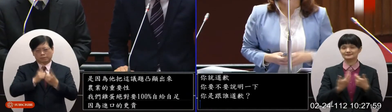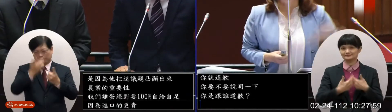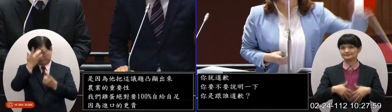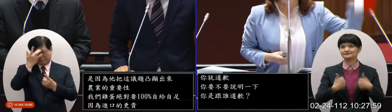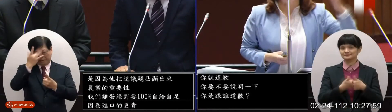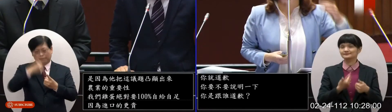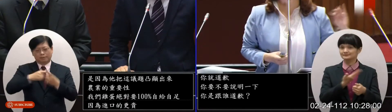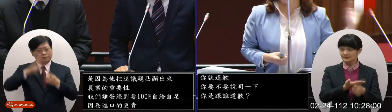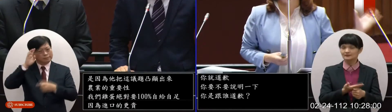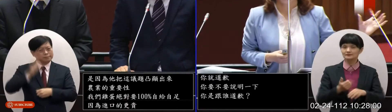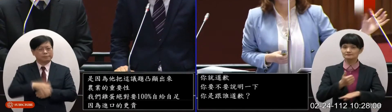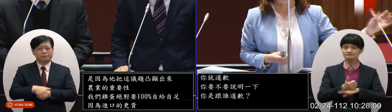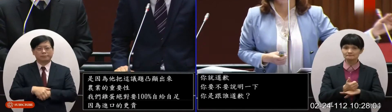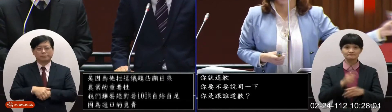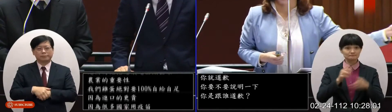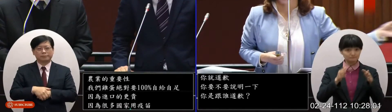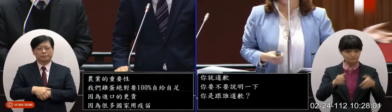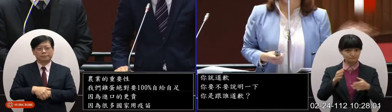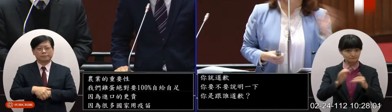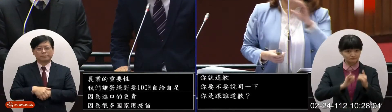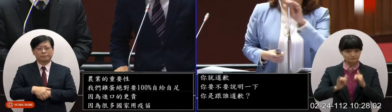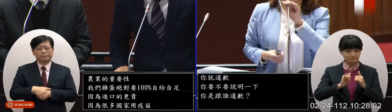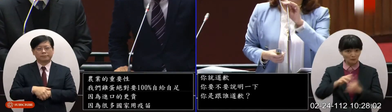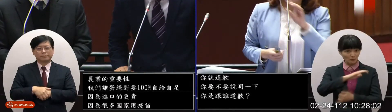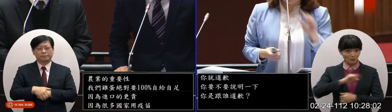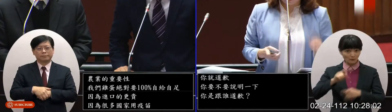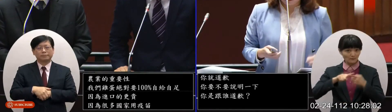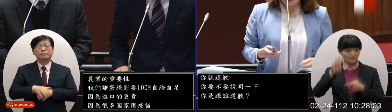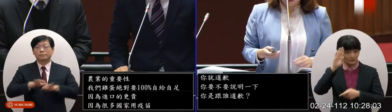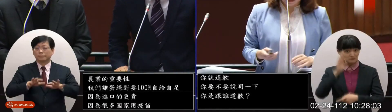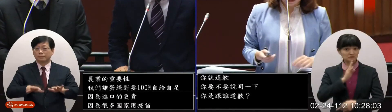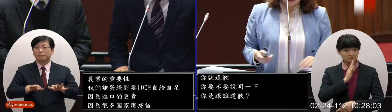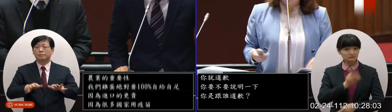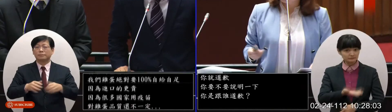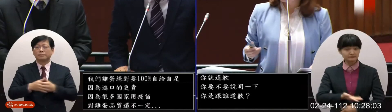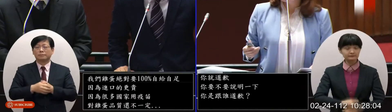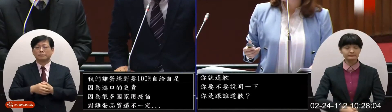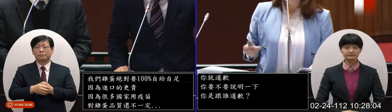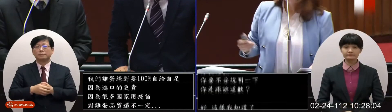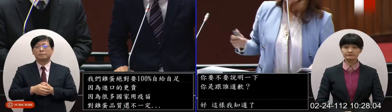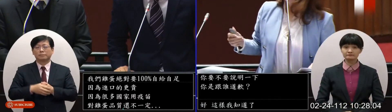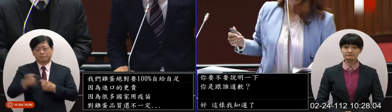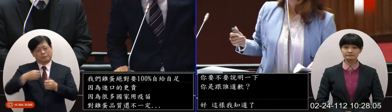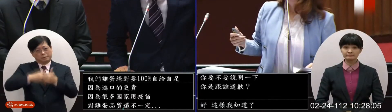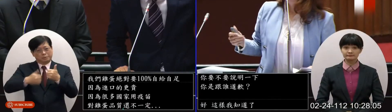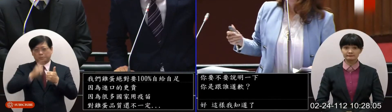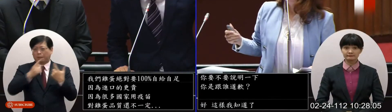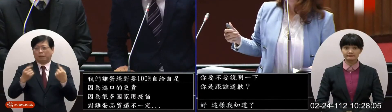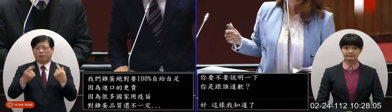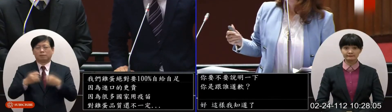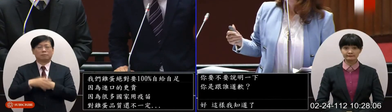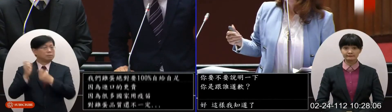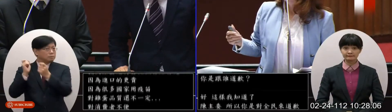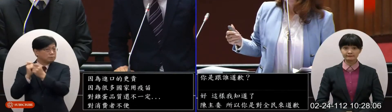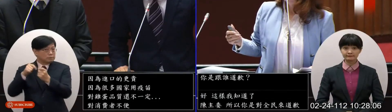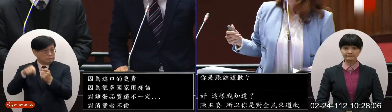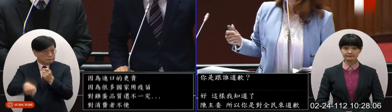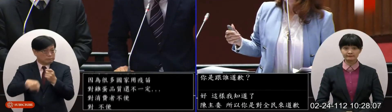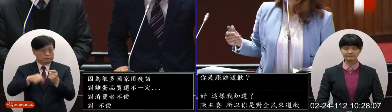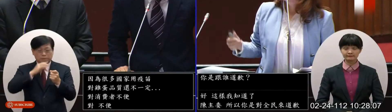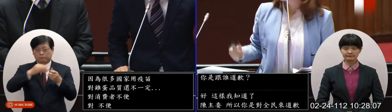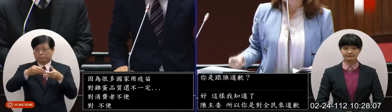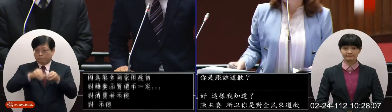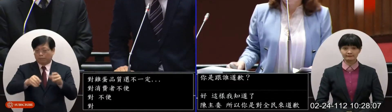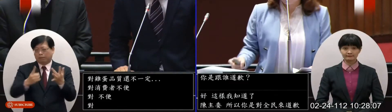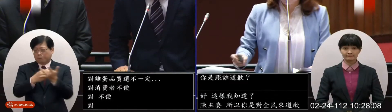对， 哦，跟我们全民来做一个道歉，好不好？ 是，所以我就是有委员讲的，因为最近这样的一